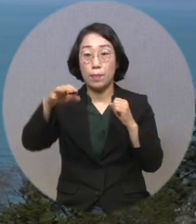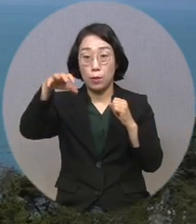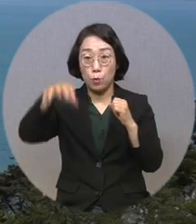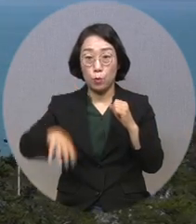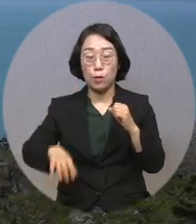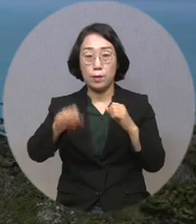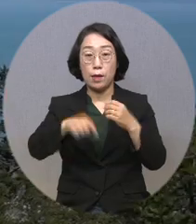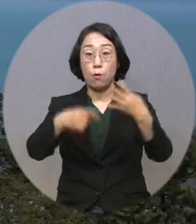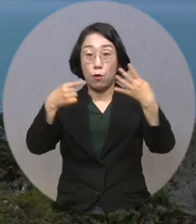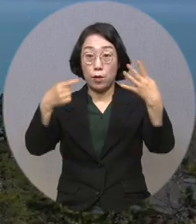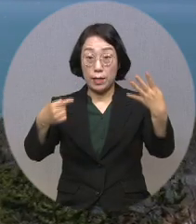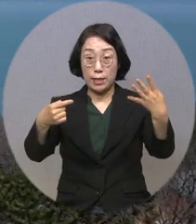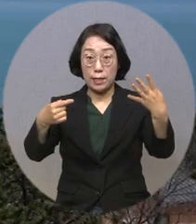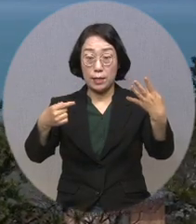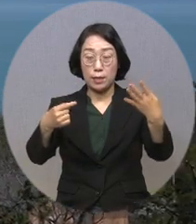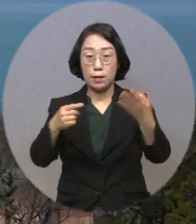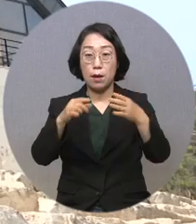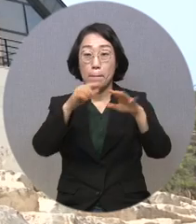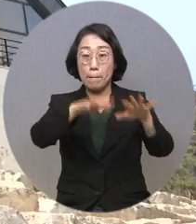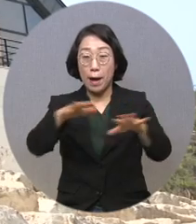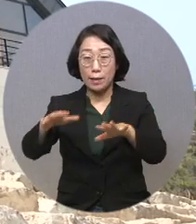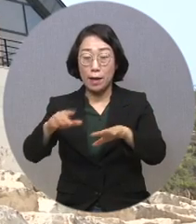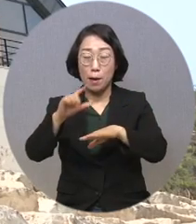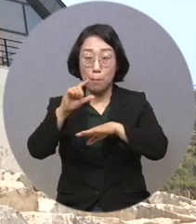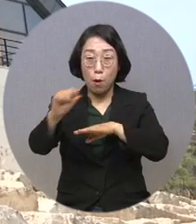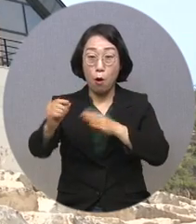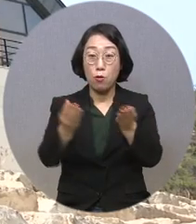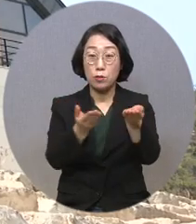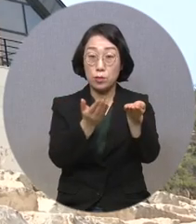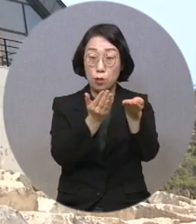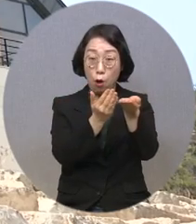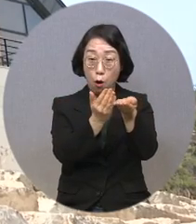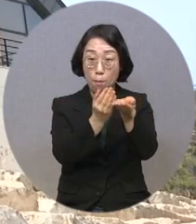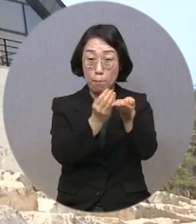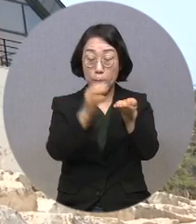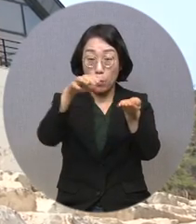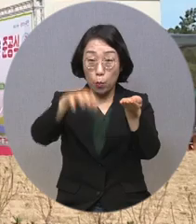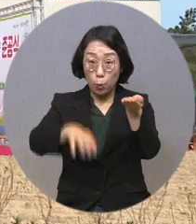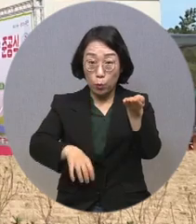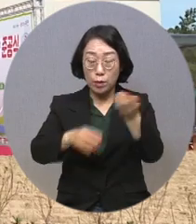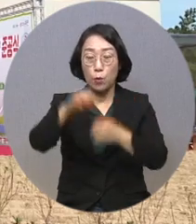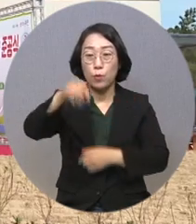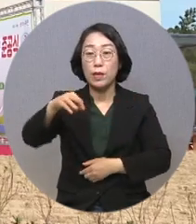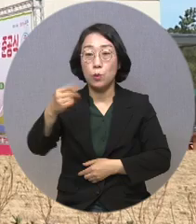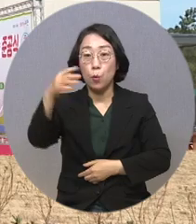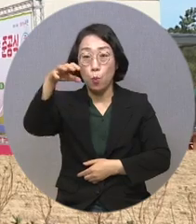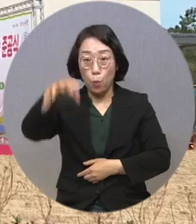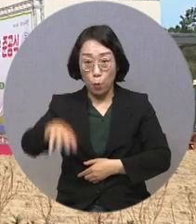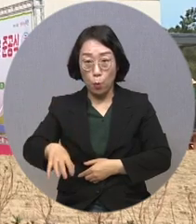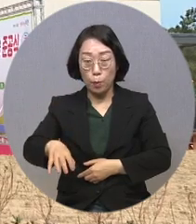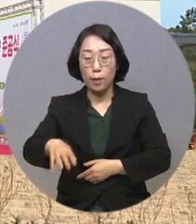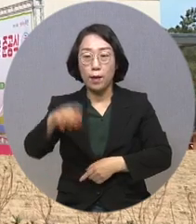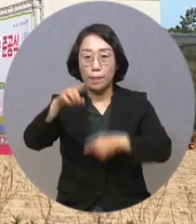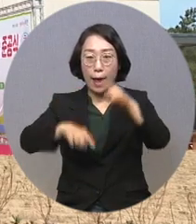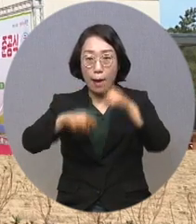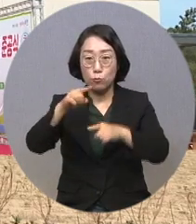1일 국내 유일 섬속 힐링 공간인 위도 치유의숲 조성 사업을 마무리해 준공식을